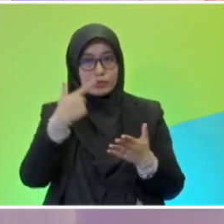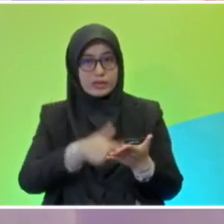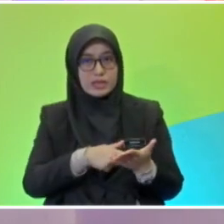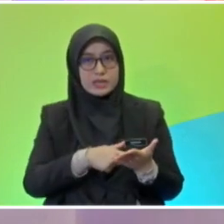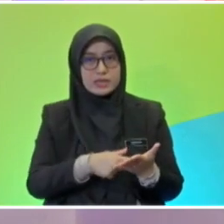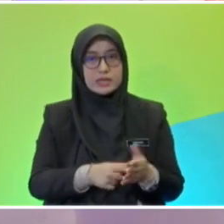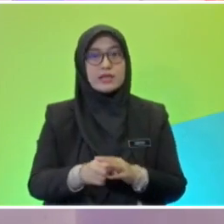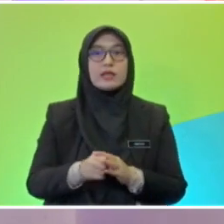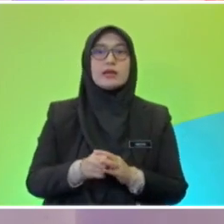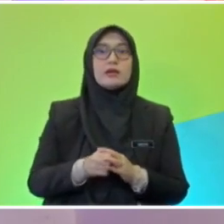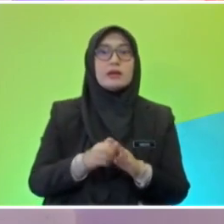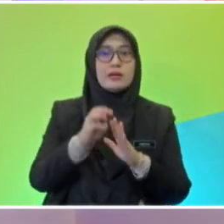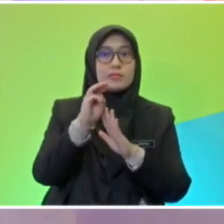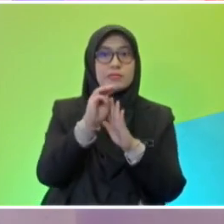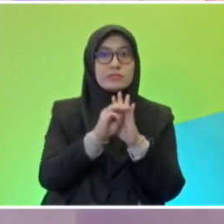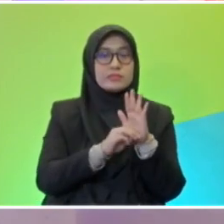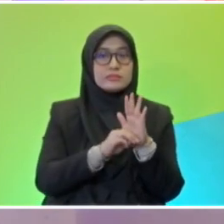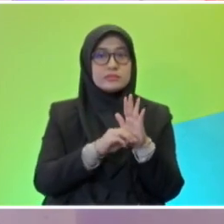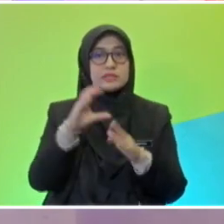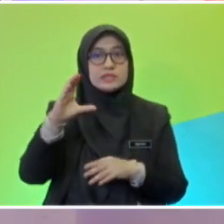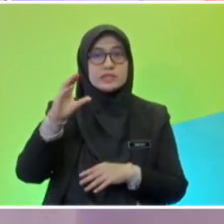perjanjian bangku itu